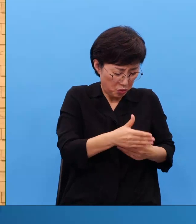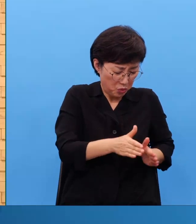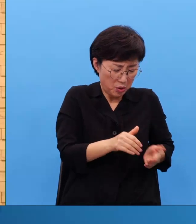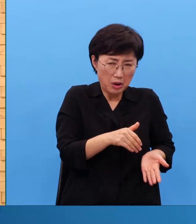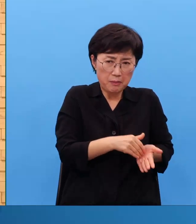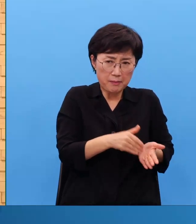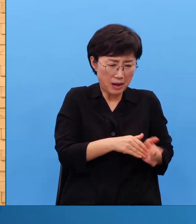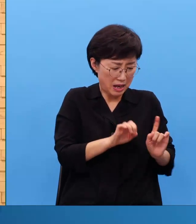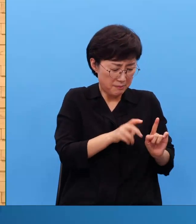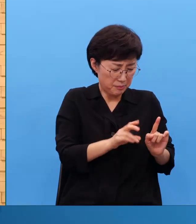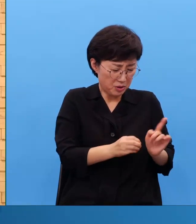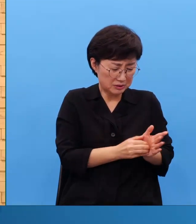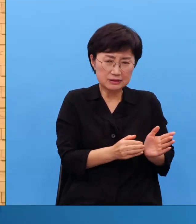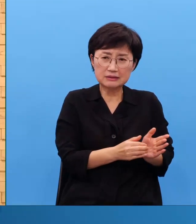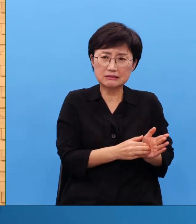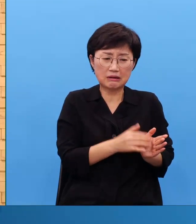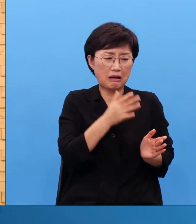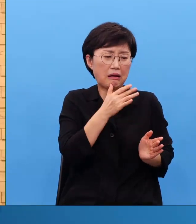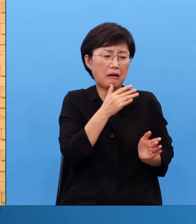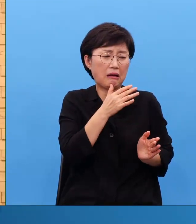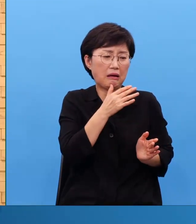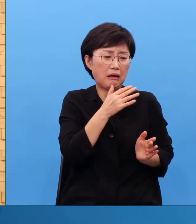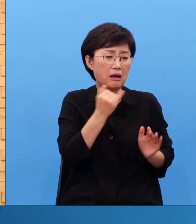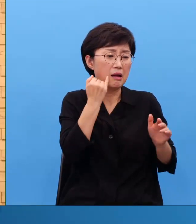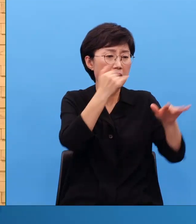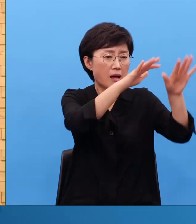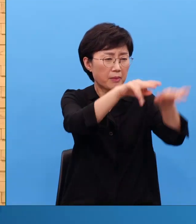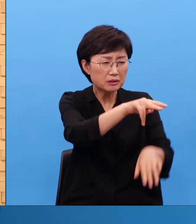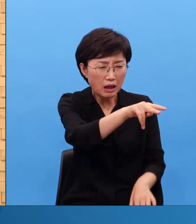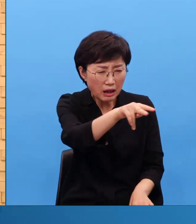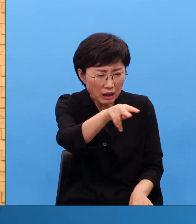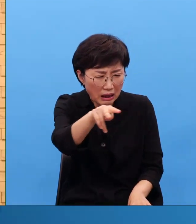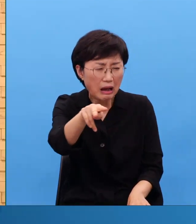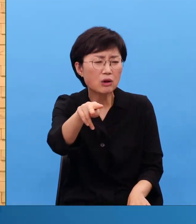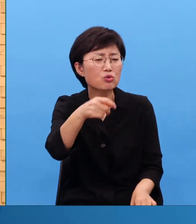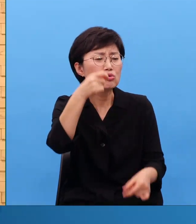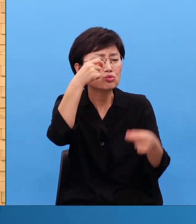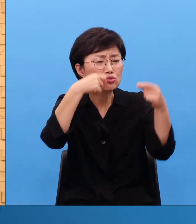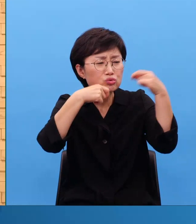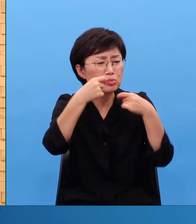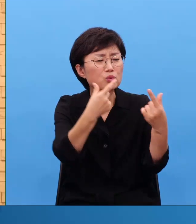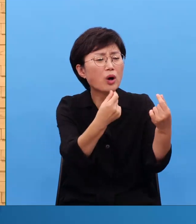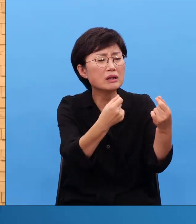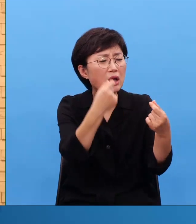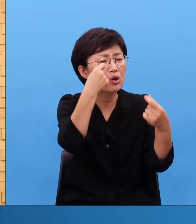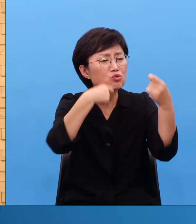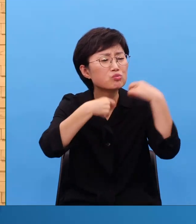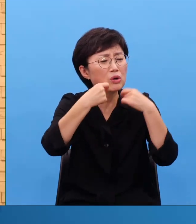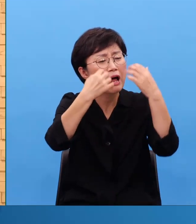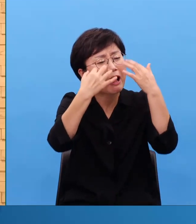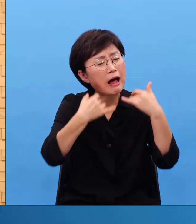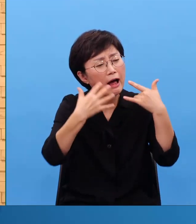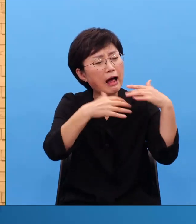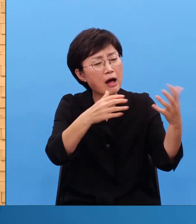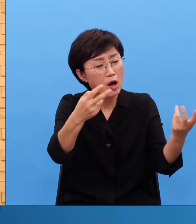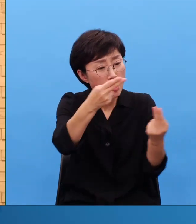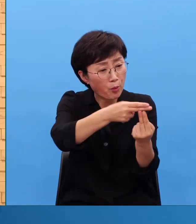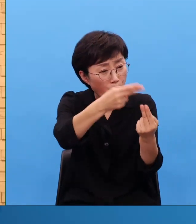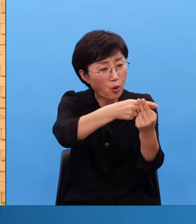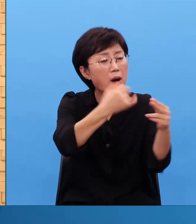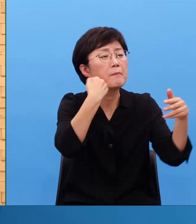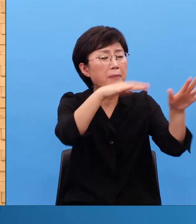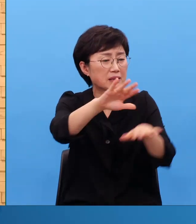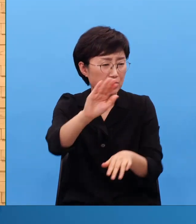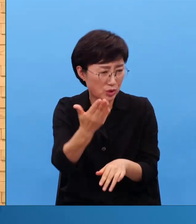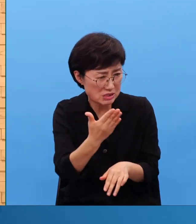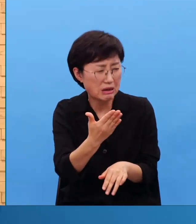저 바다는 인간이 흘린 눈물이구나. And he said, the ocean is the 얼마나 tears 힘들었어 먼저. shed by humans. He was 야, going